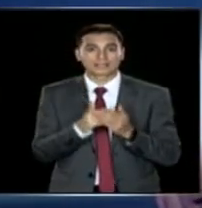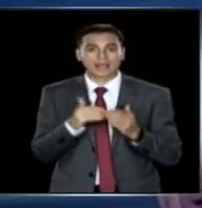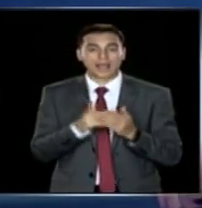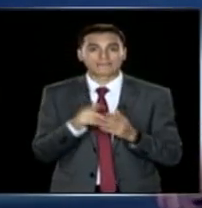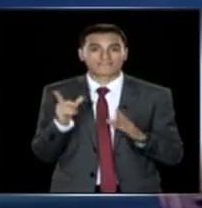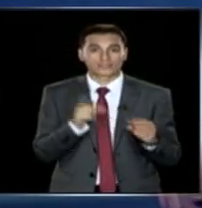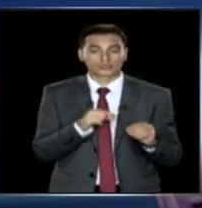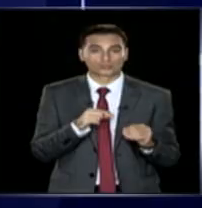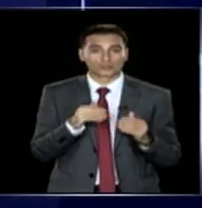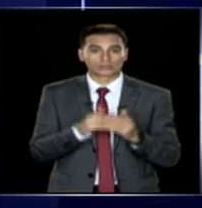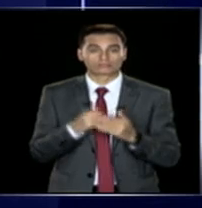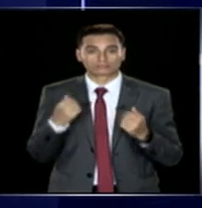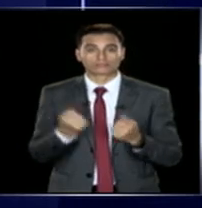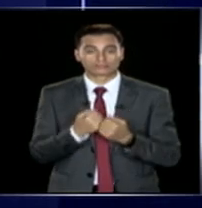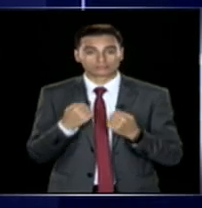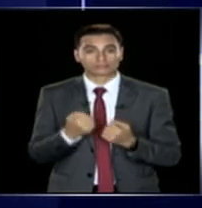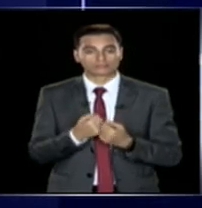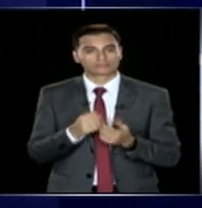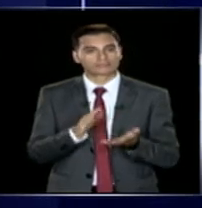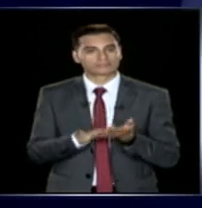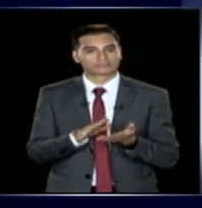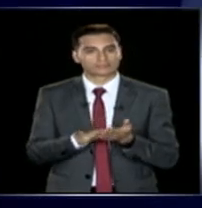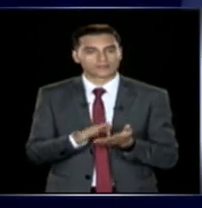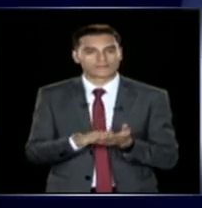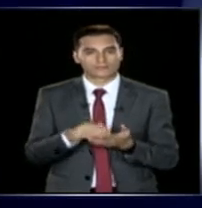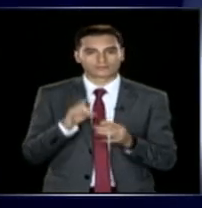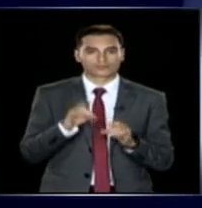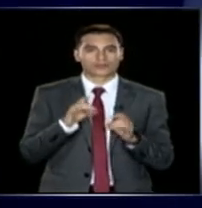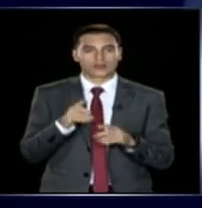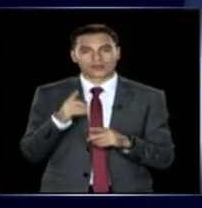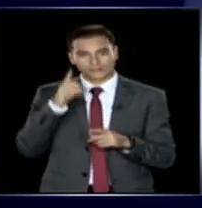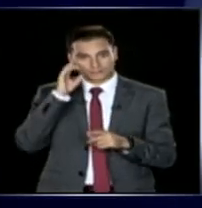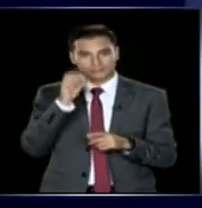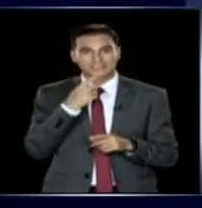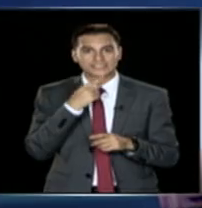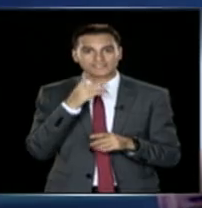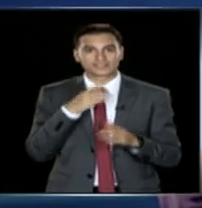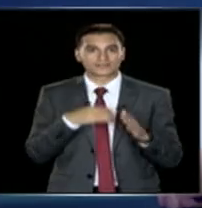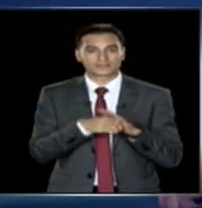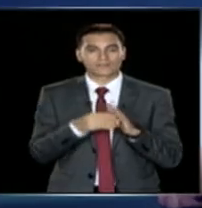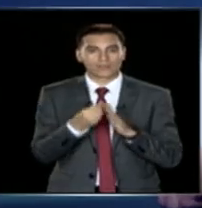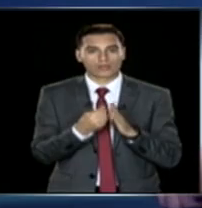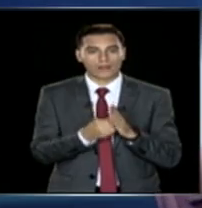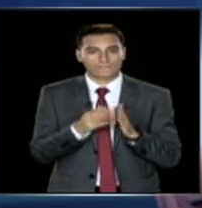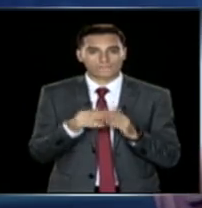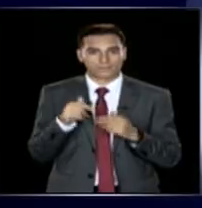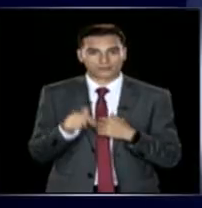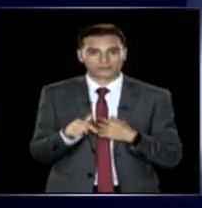كل 3 ايام بتتمرن. برافو عليك، ما شاء الله عليك. وعايز تخش منتخب مصر؟